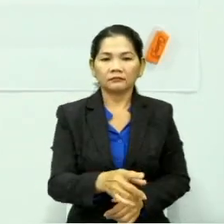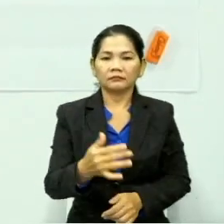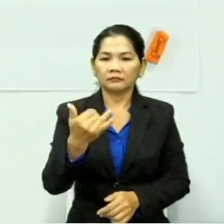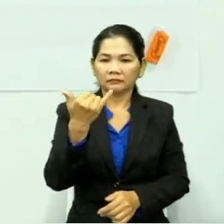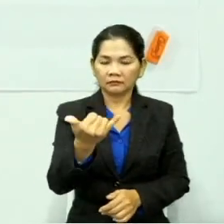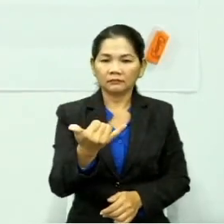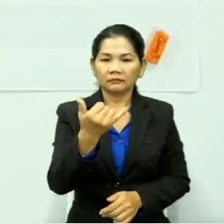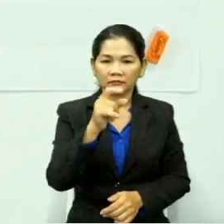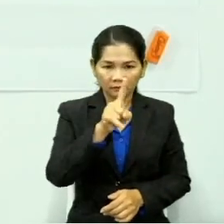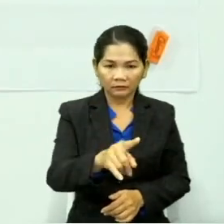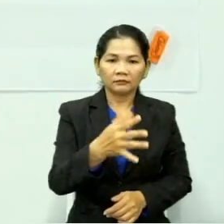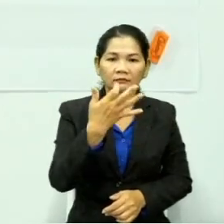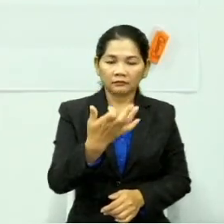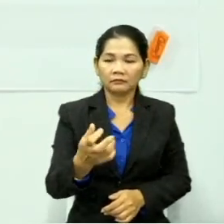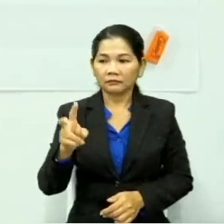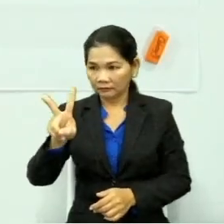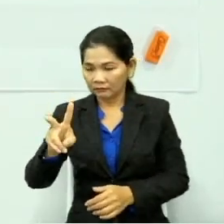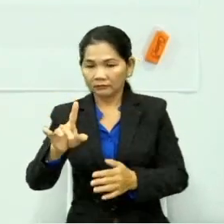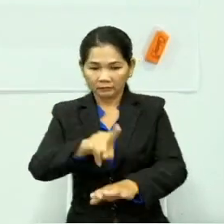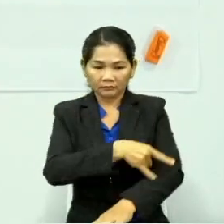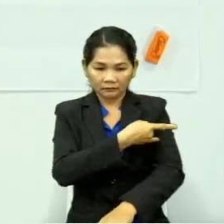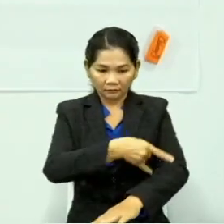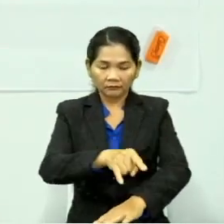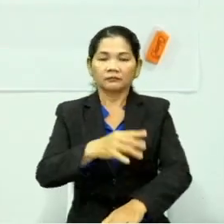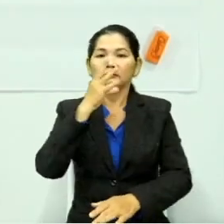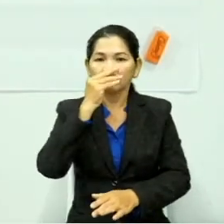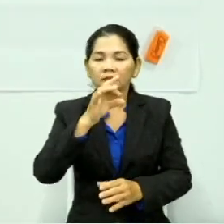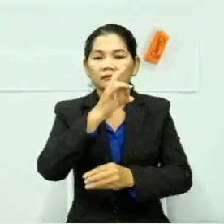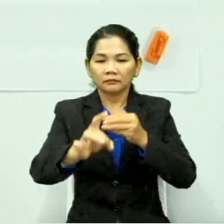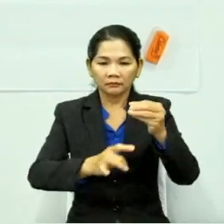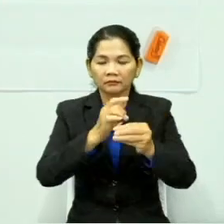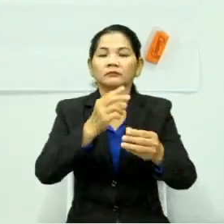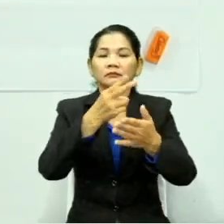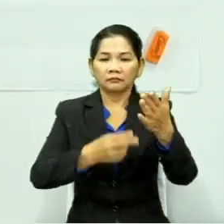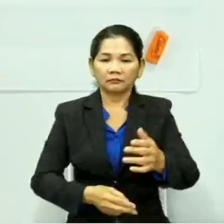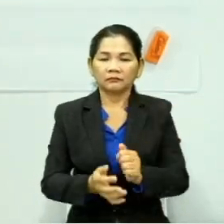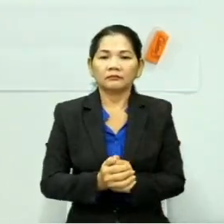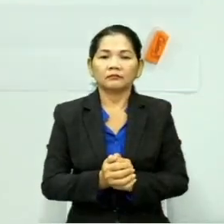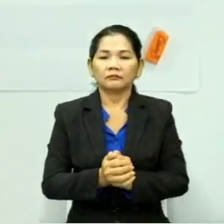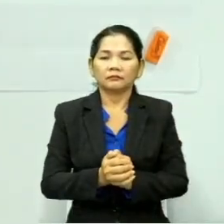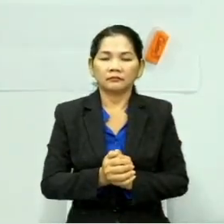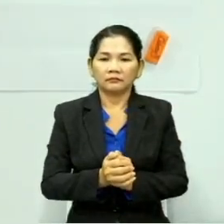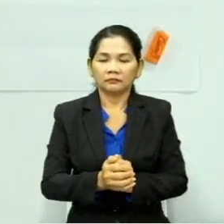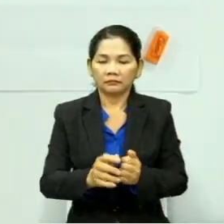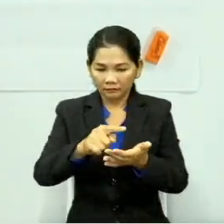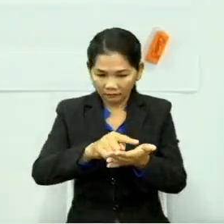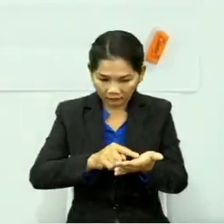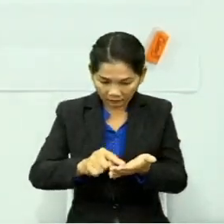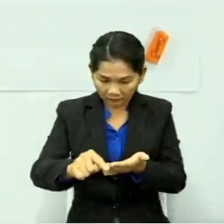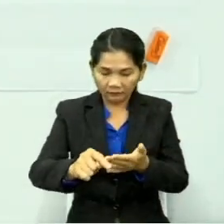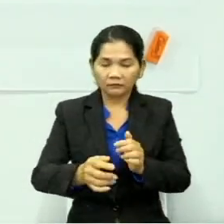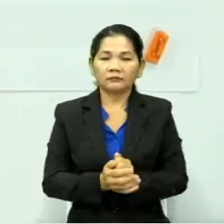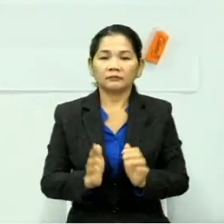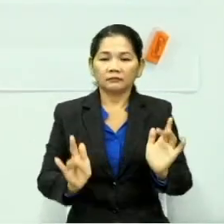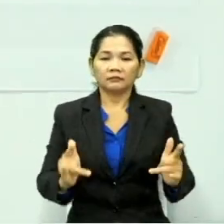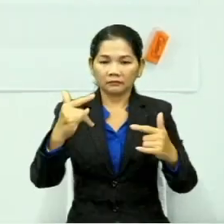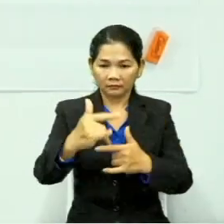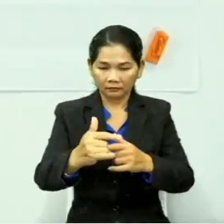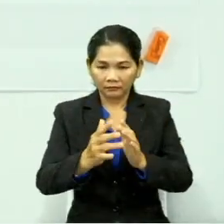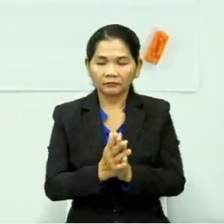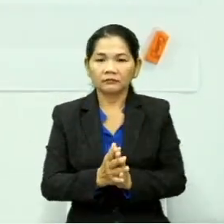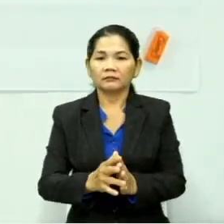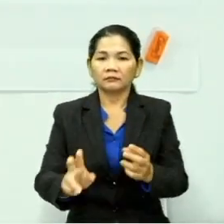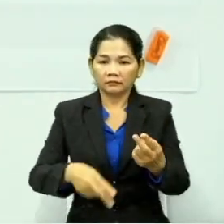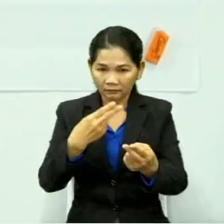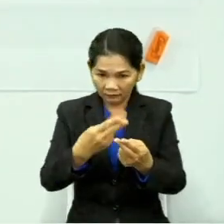bài sắp bì ta mê sốt nế nhì dây bì vầy cho cô sẽ nhạc kri con ông bỏ áp nâu chùm